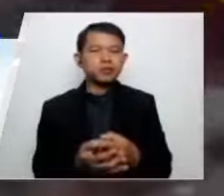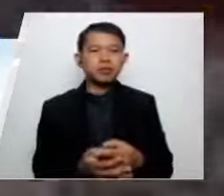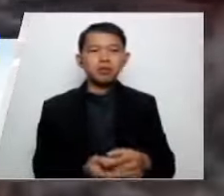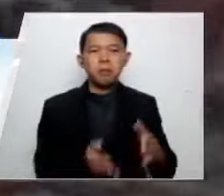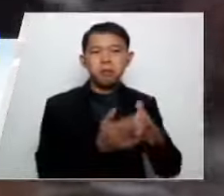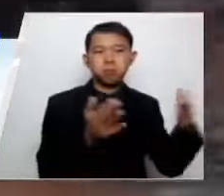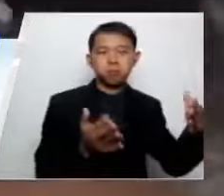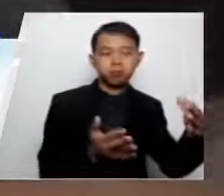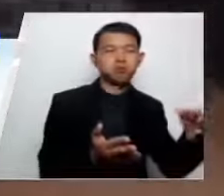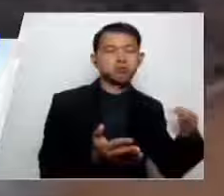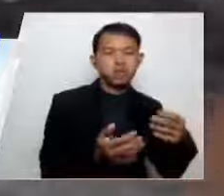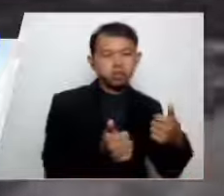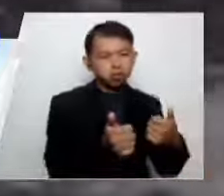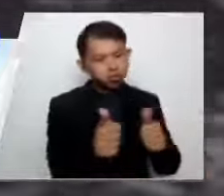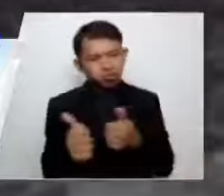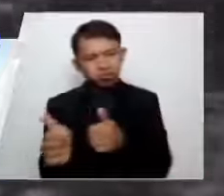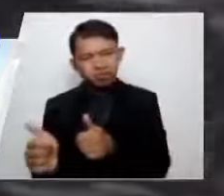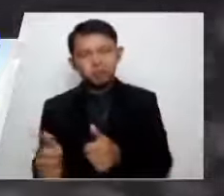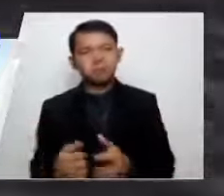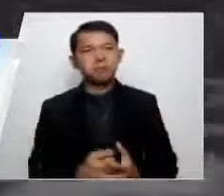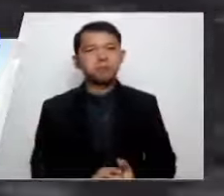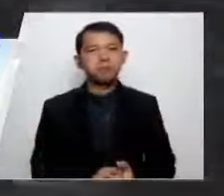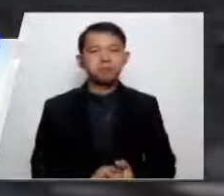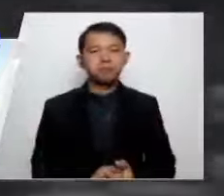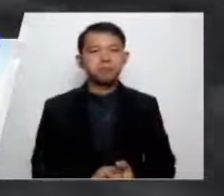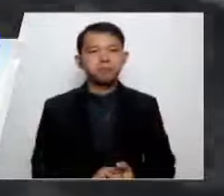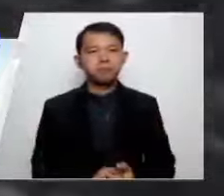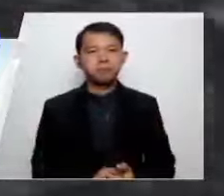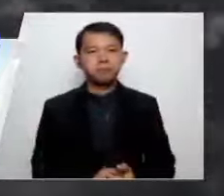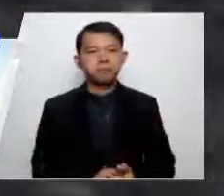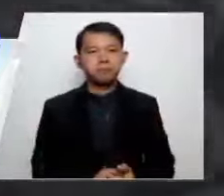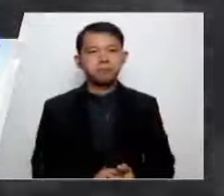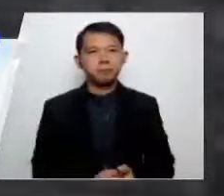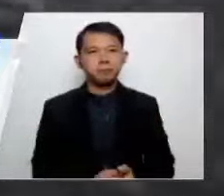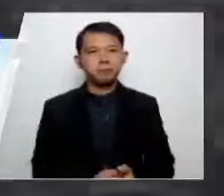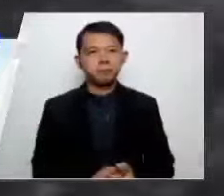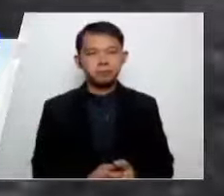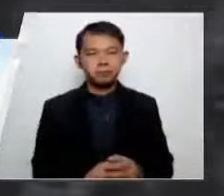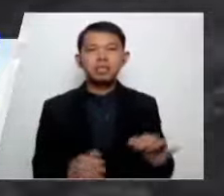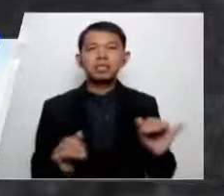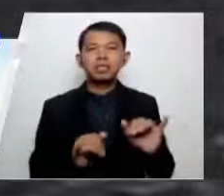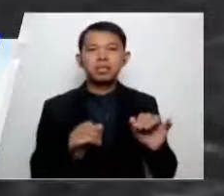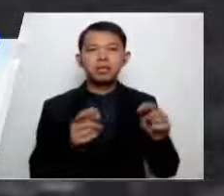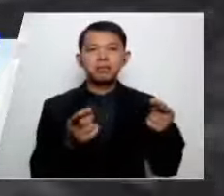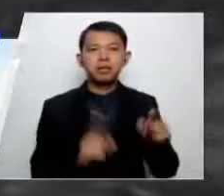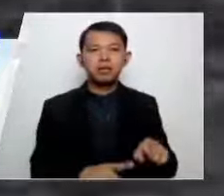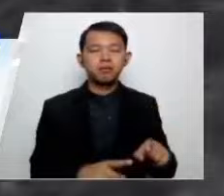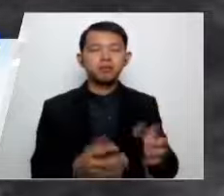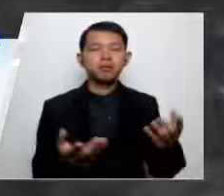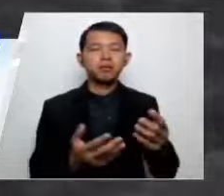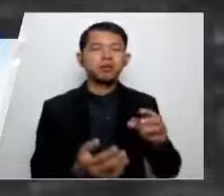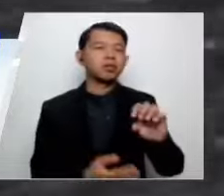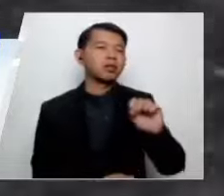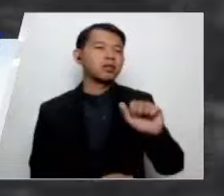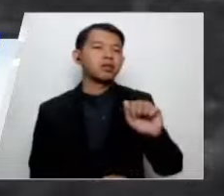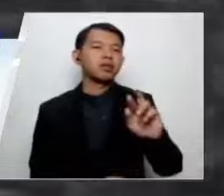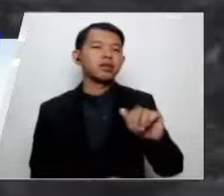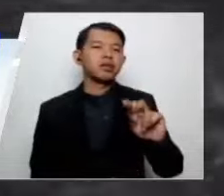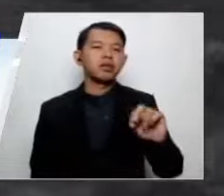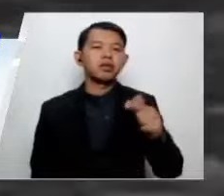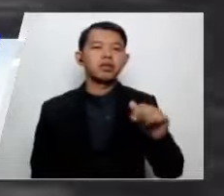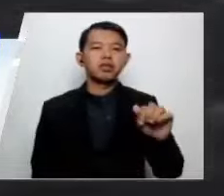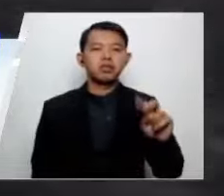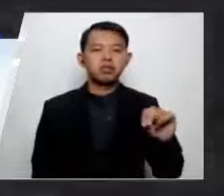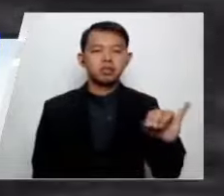tamban sa maasim pang sasarangani na may kaugnay naman sa sirkulasyon ng tubig. Ayon sa Provincial Environment and Natural